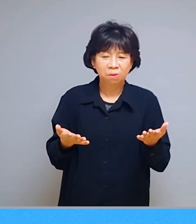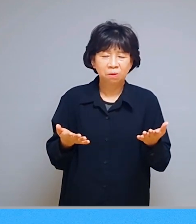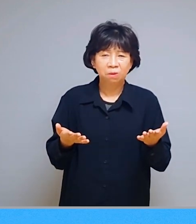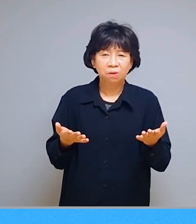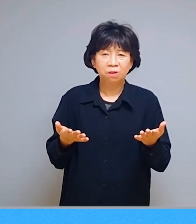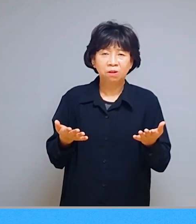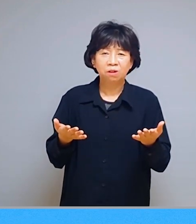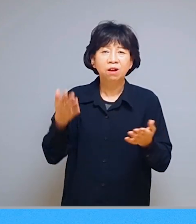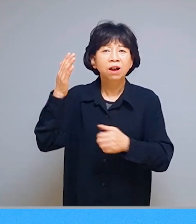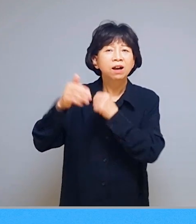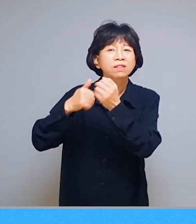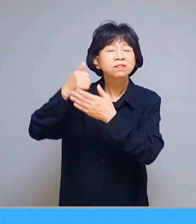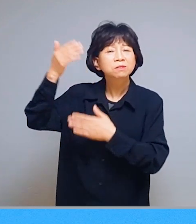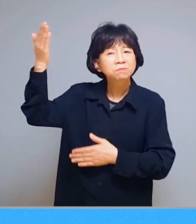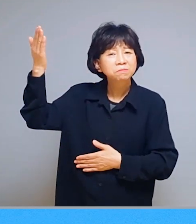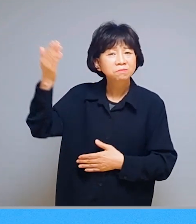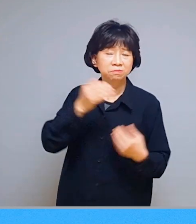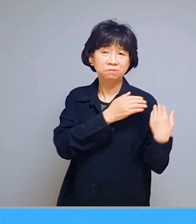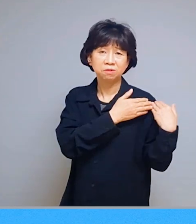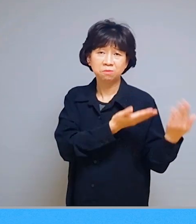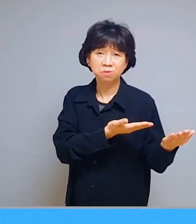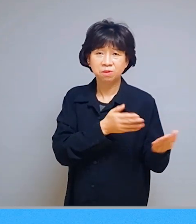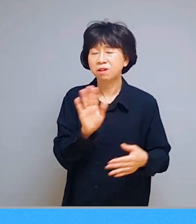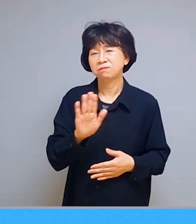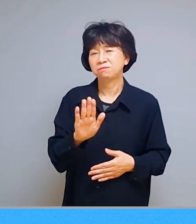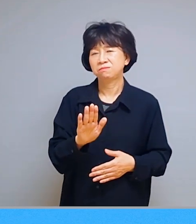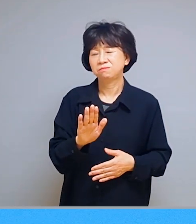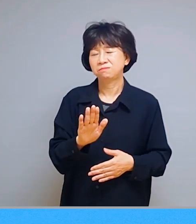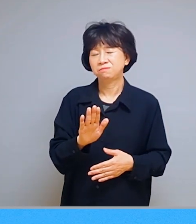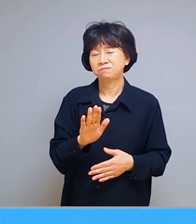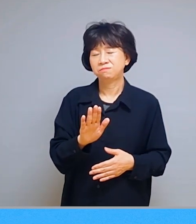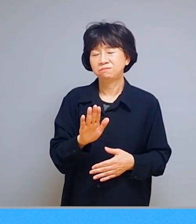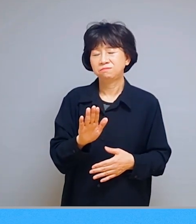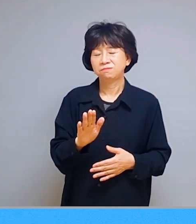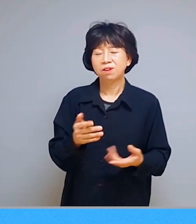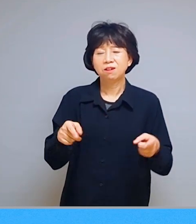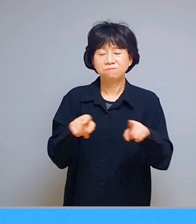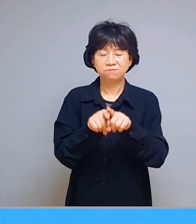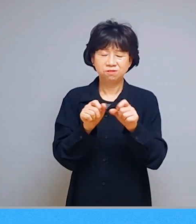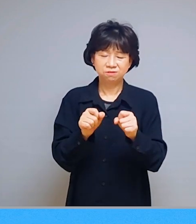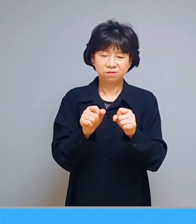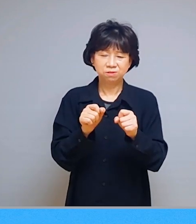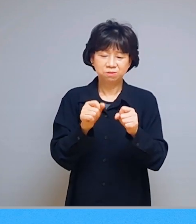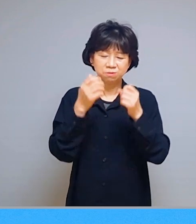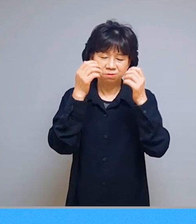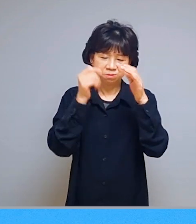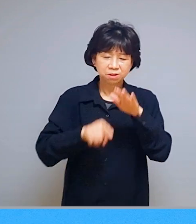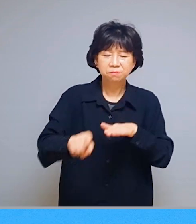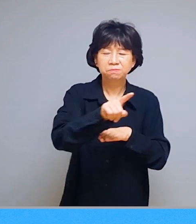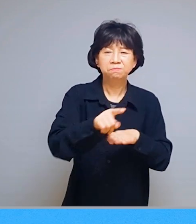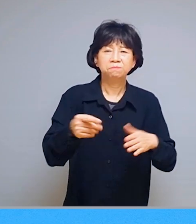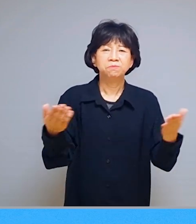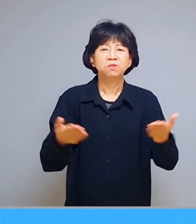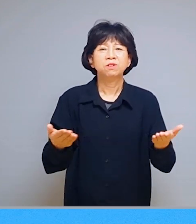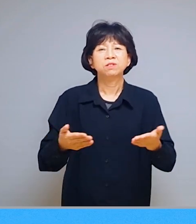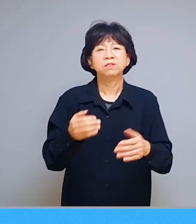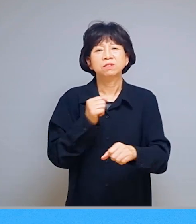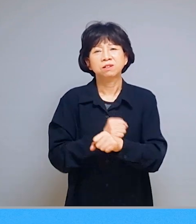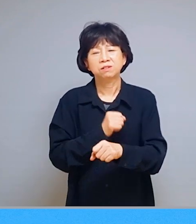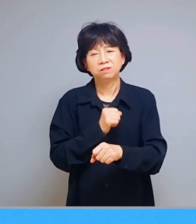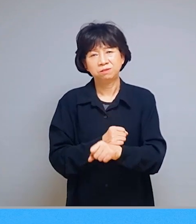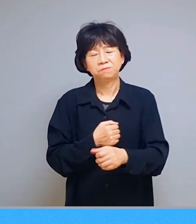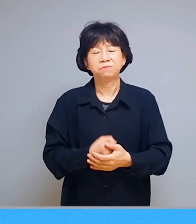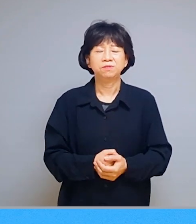가운데서도 어떻게 하신다고요? 일하고 계십니다. 배가 출항합니다. 하지만 얼마 지나지 않아서